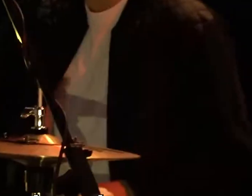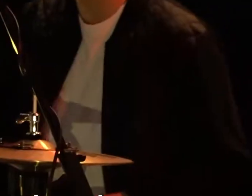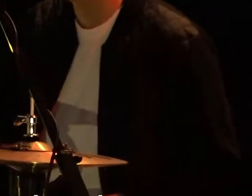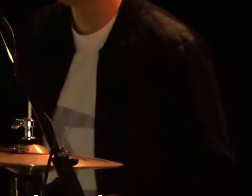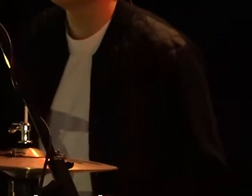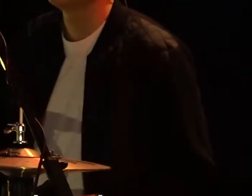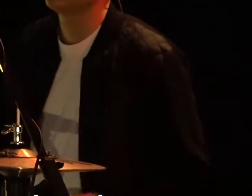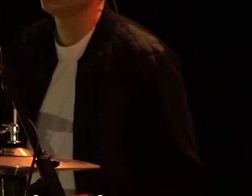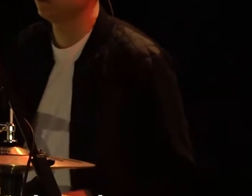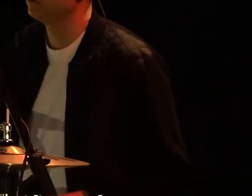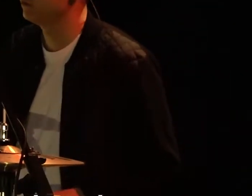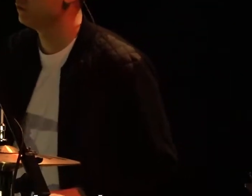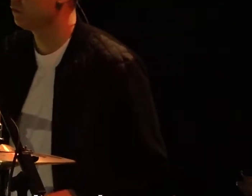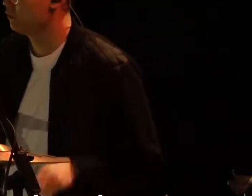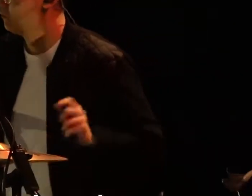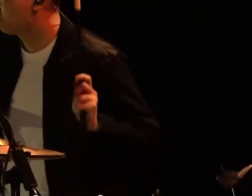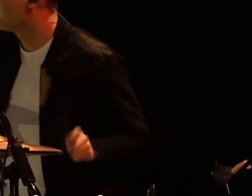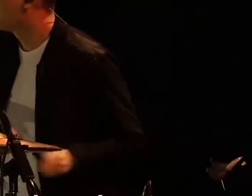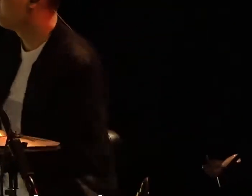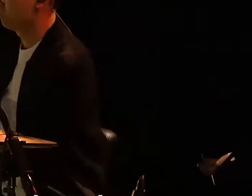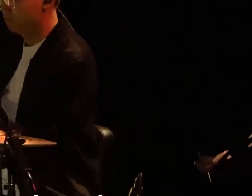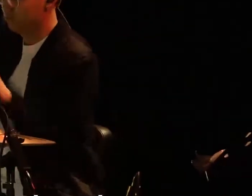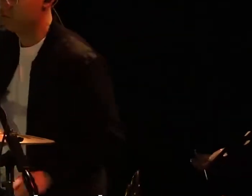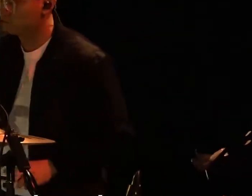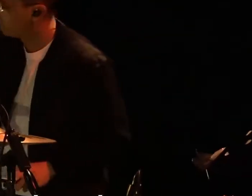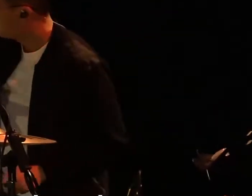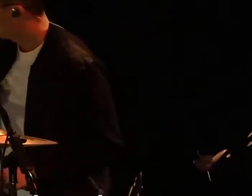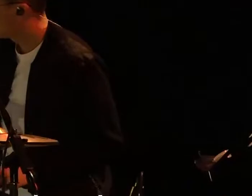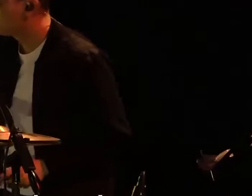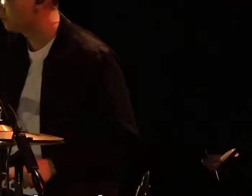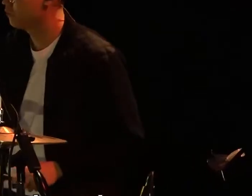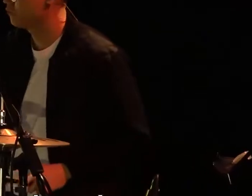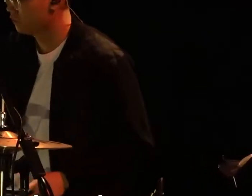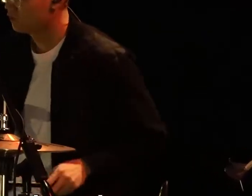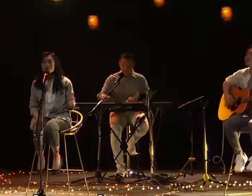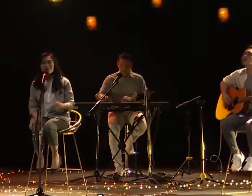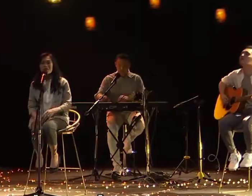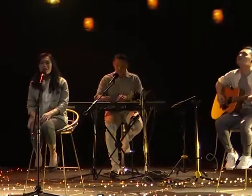jika Dia di sisiku, siapa lawanku?